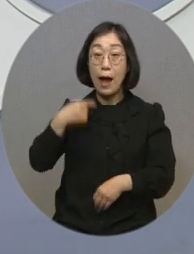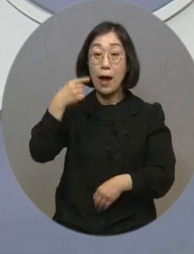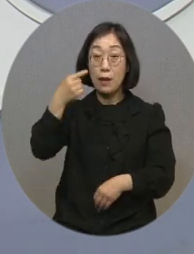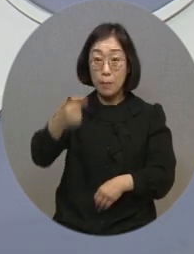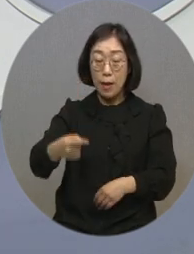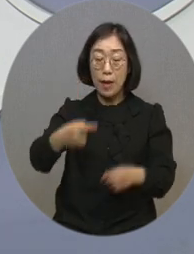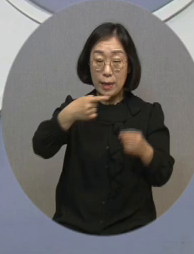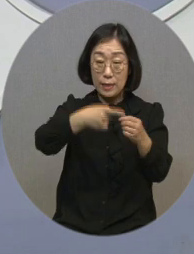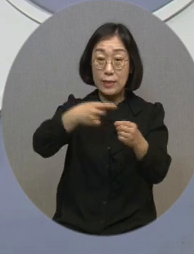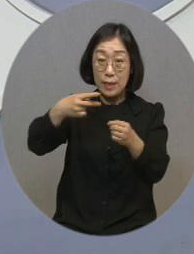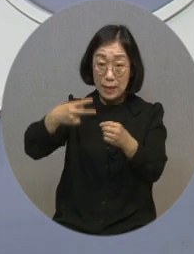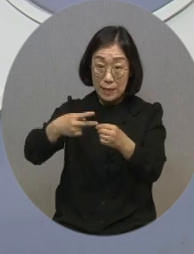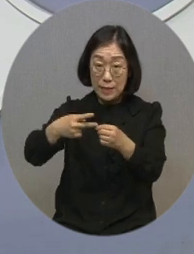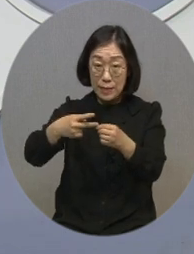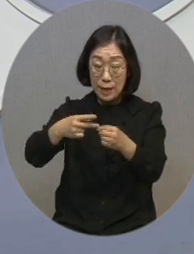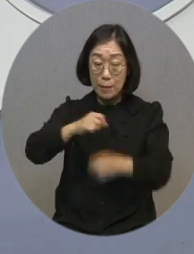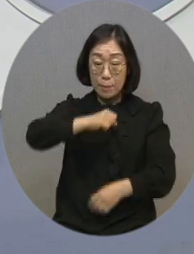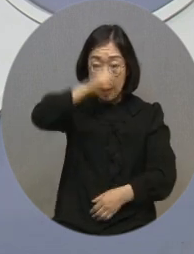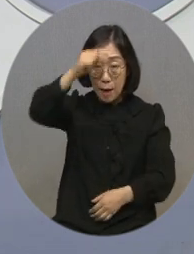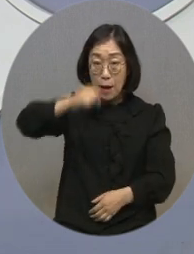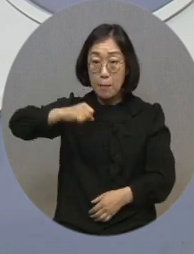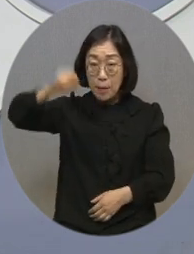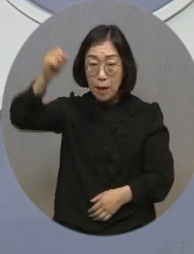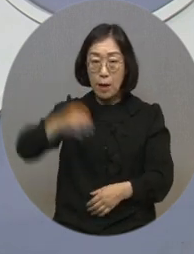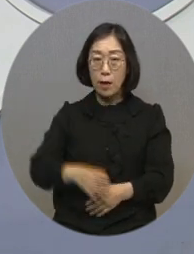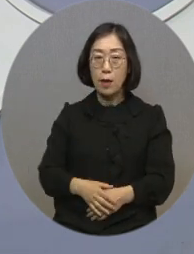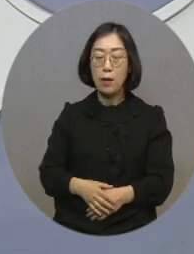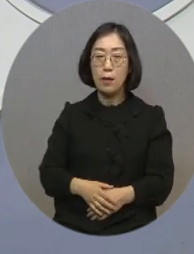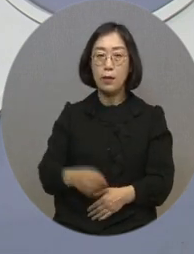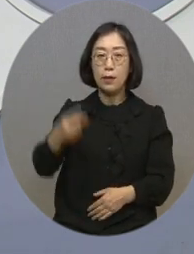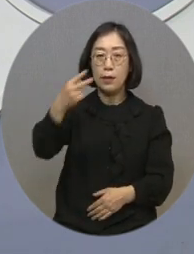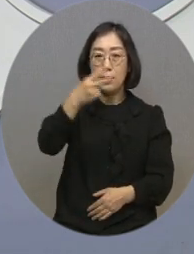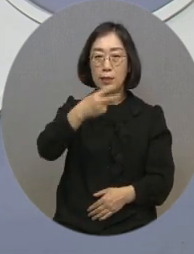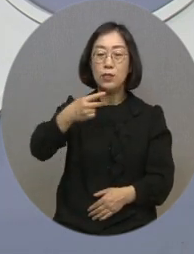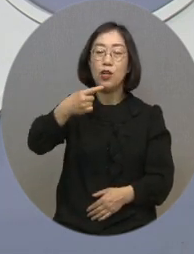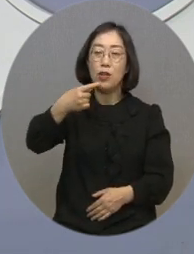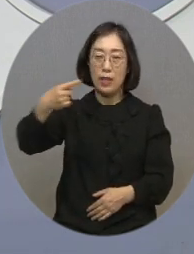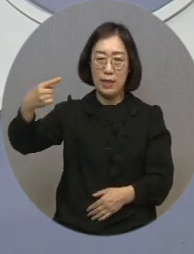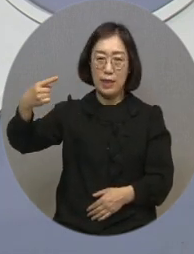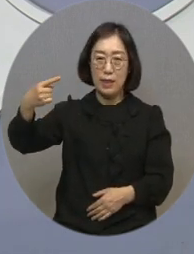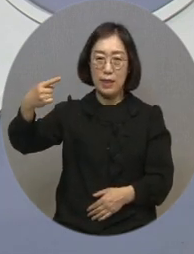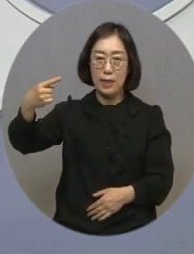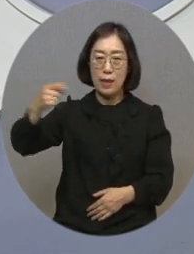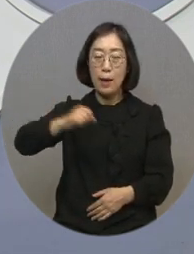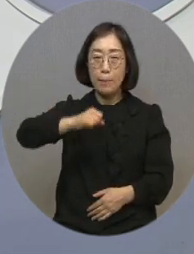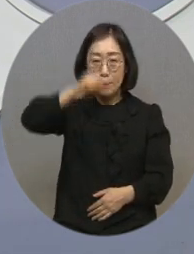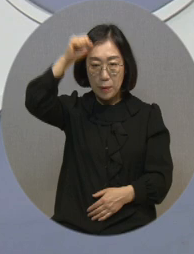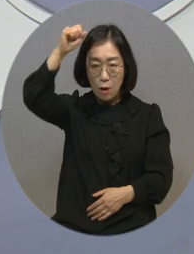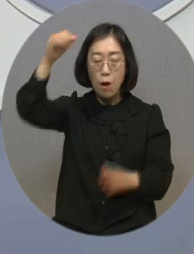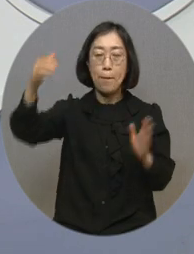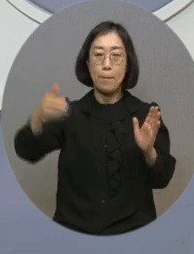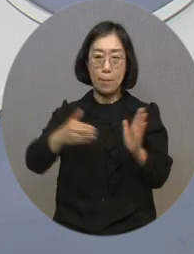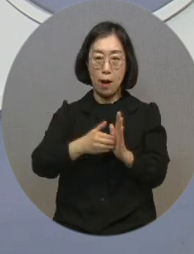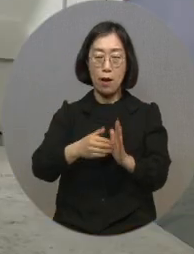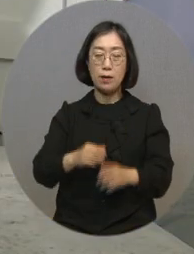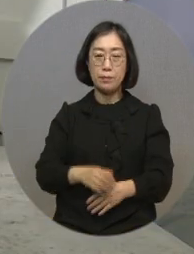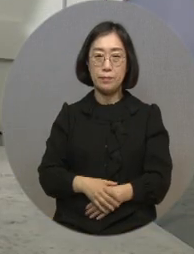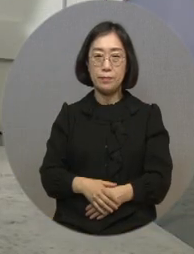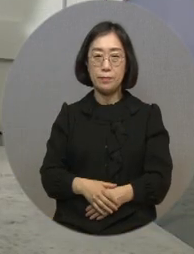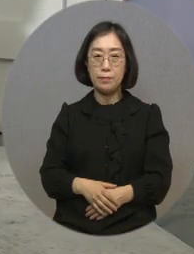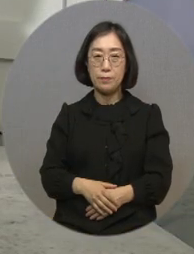되고 2차 시험도 돼가지고 제가 2001년도에 합격을 하게 된 겁니다. 아, 그렇구나. 예.